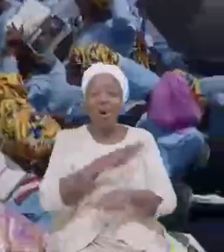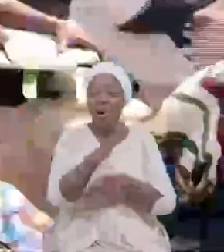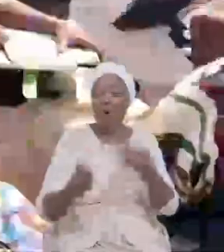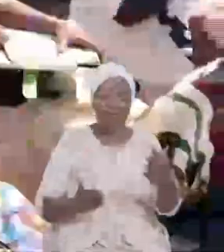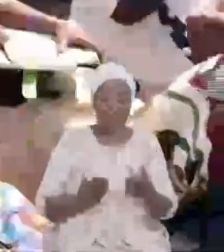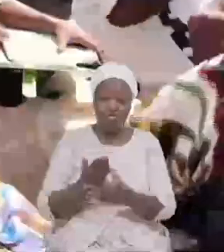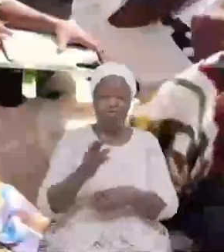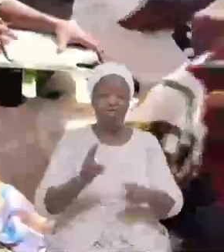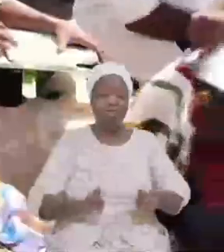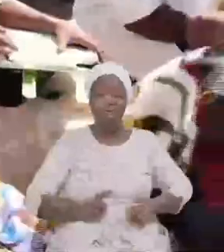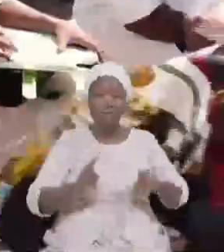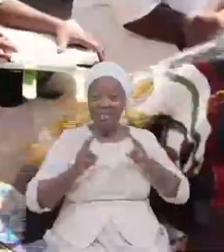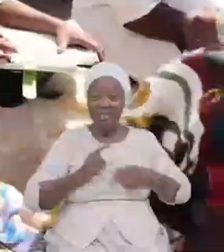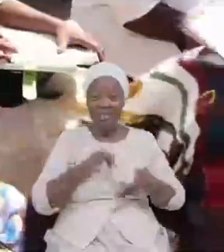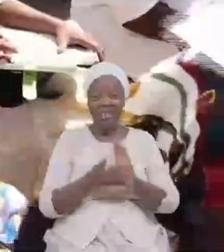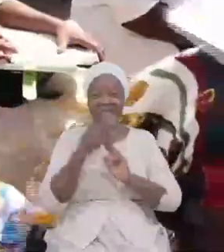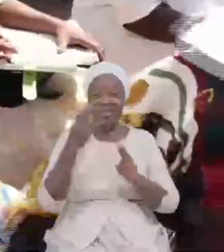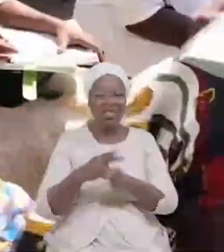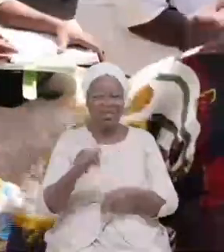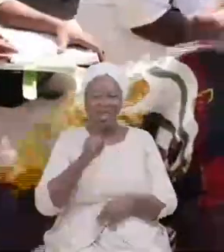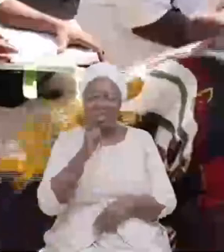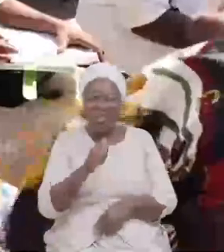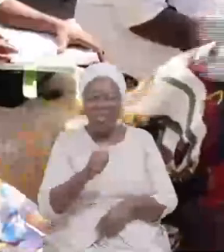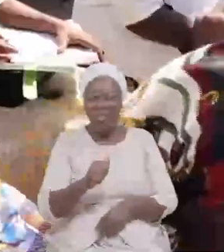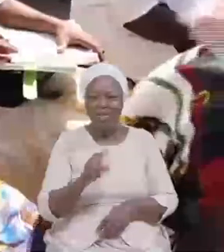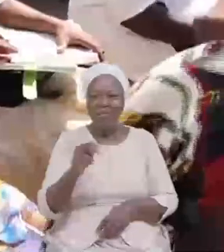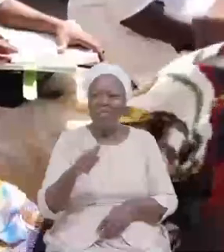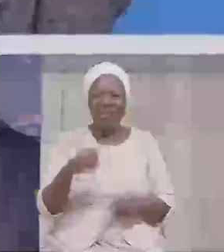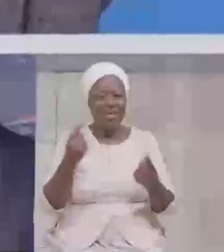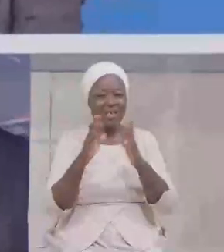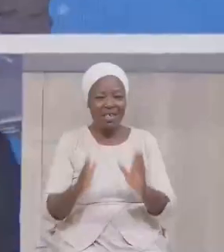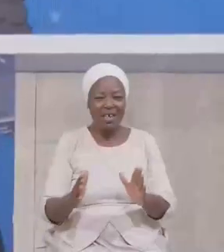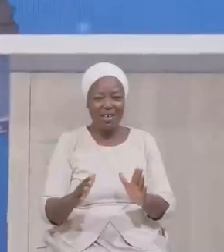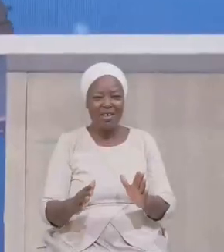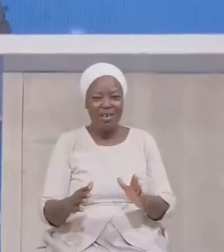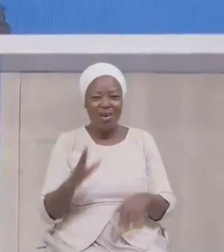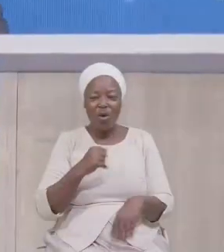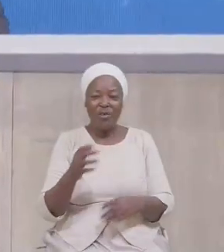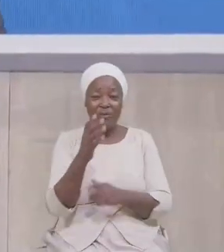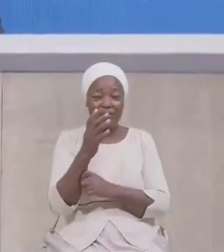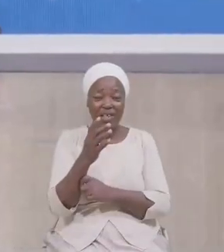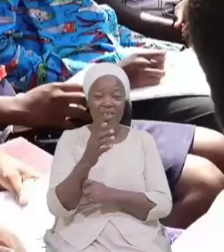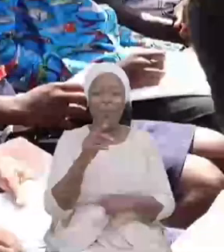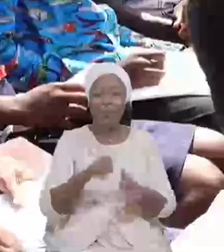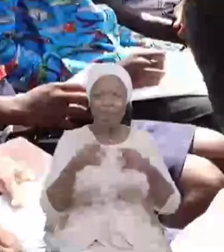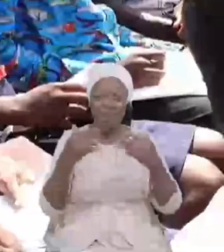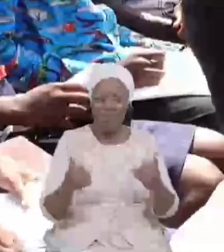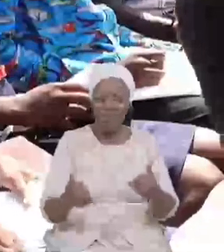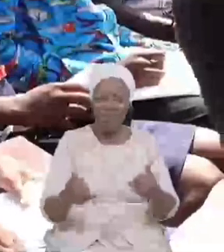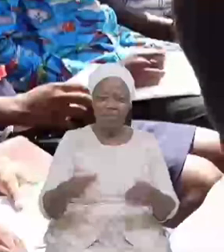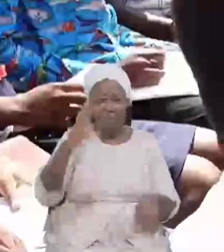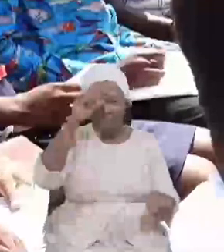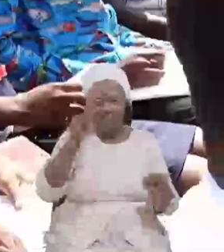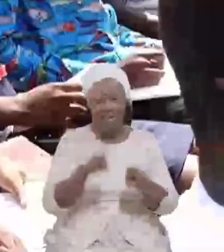Entièrement en bonne santé. Tu n'es plus monsieur pécheur dans la chair. Tu es frère